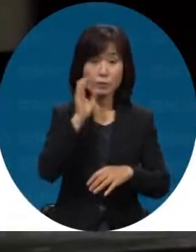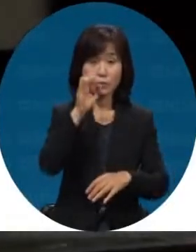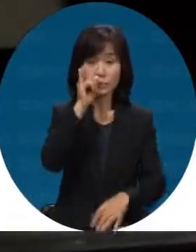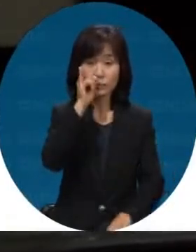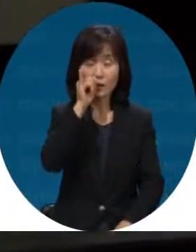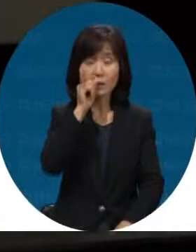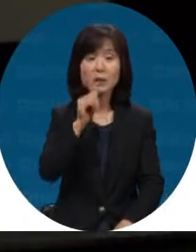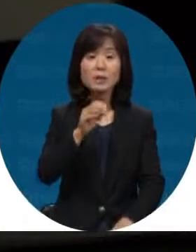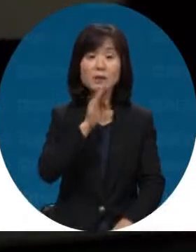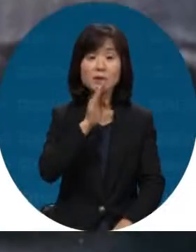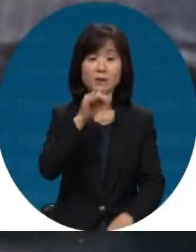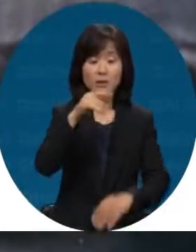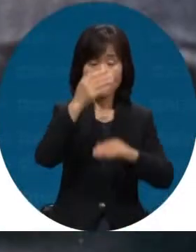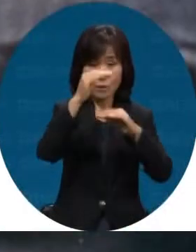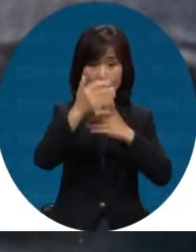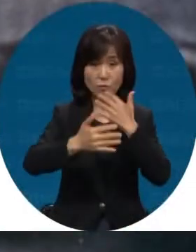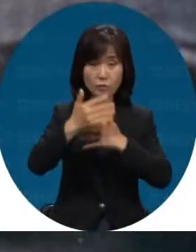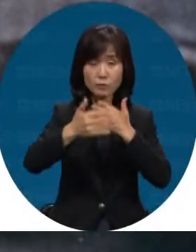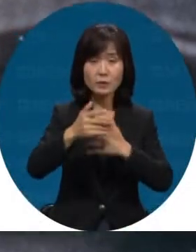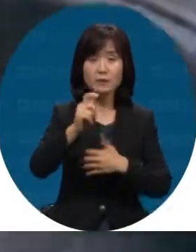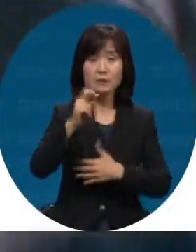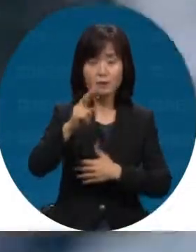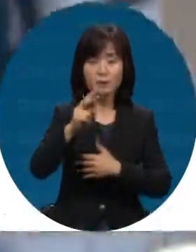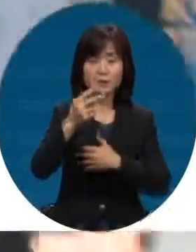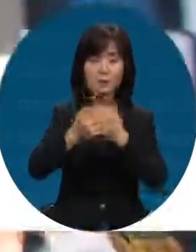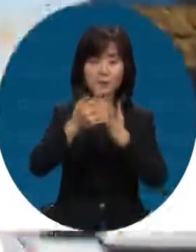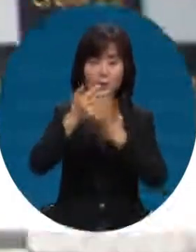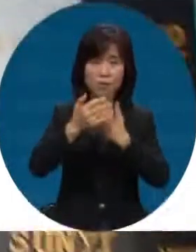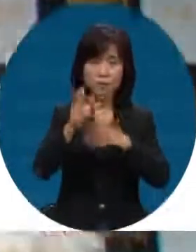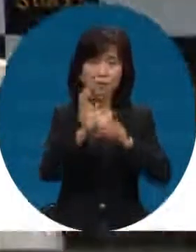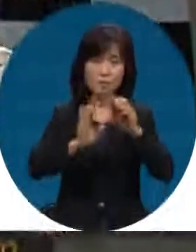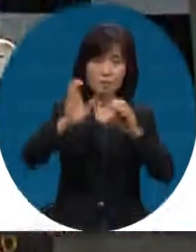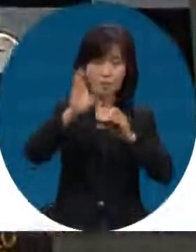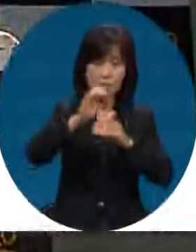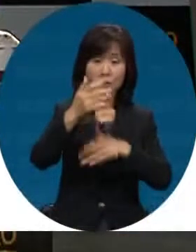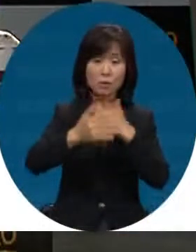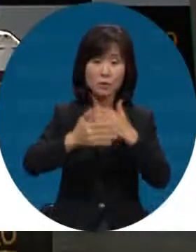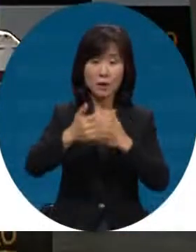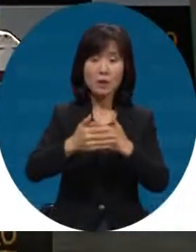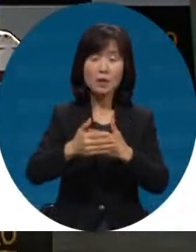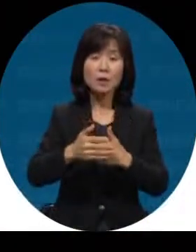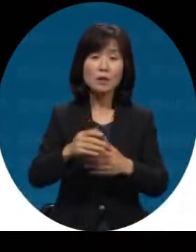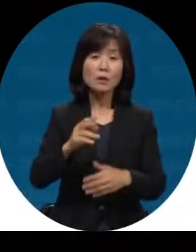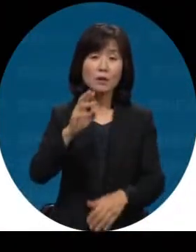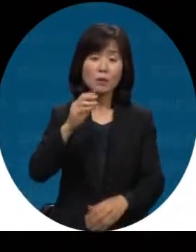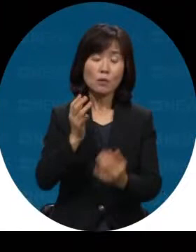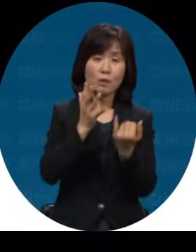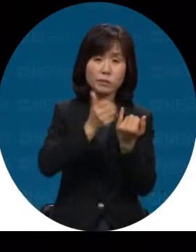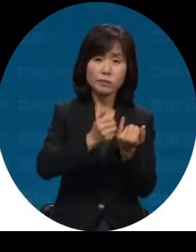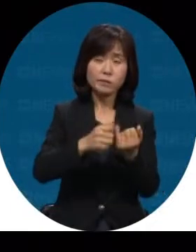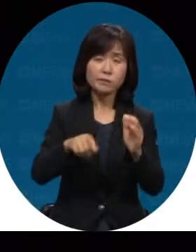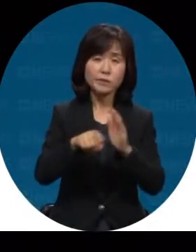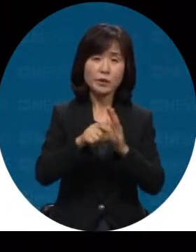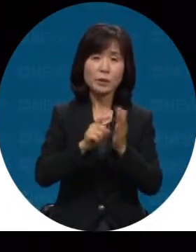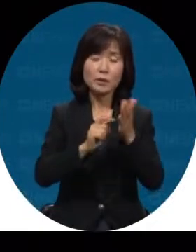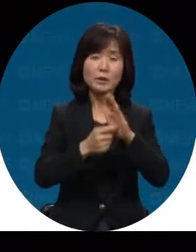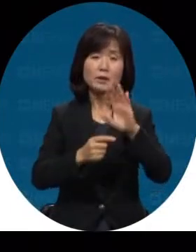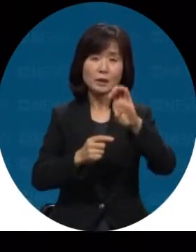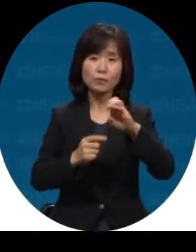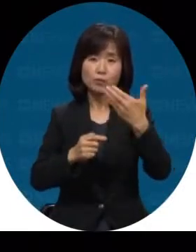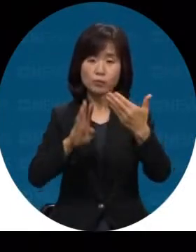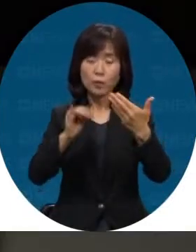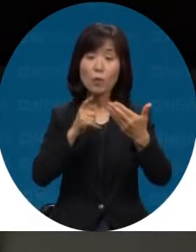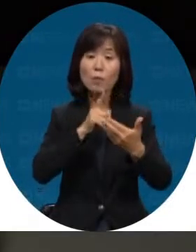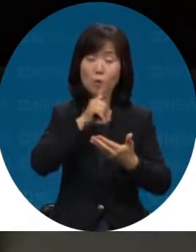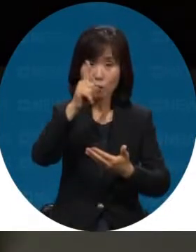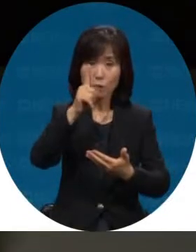보강한 결과물입니다. 위안부 피해자들을 부정적으로 묘사한 49번 보고서 등 역사 왜곡 문제를 대중의